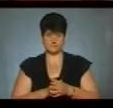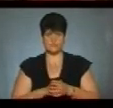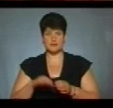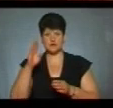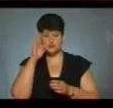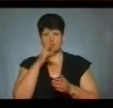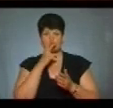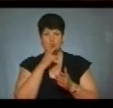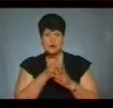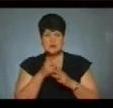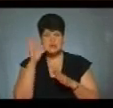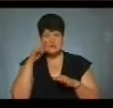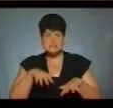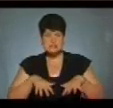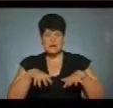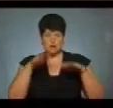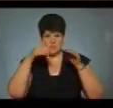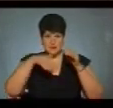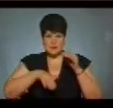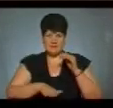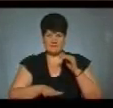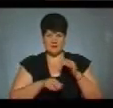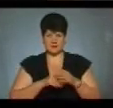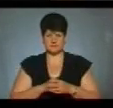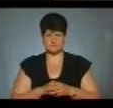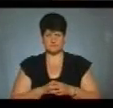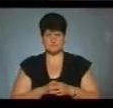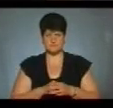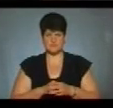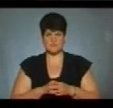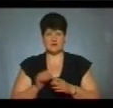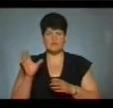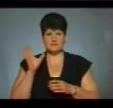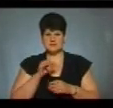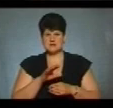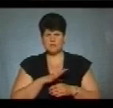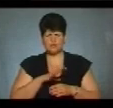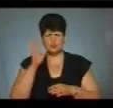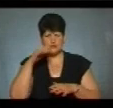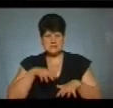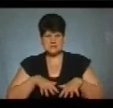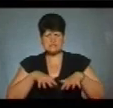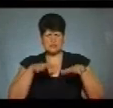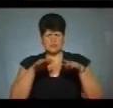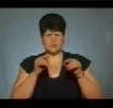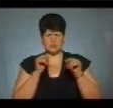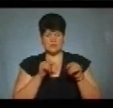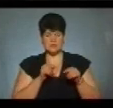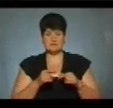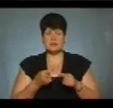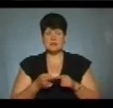Чоловік показує затоплений підвал. Все було залито, так і там. О. Я